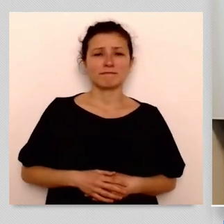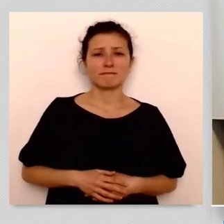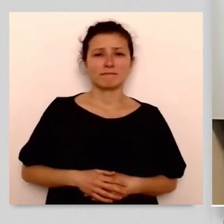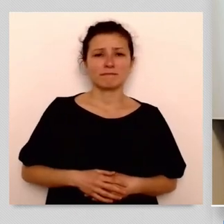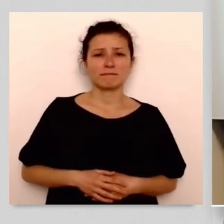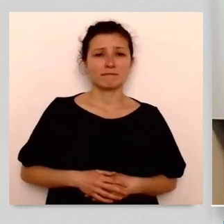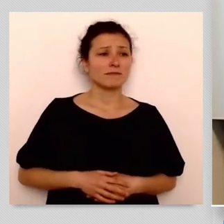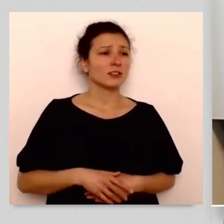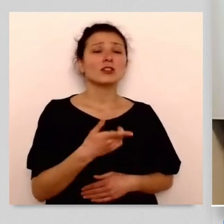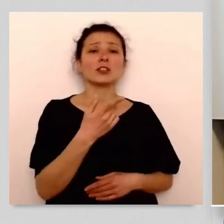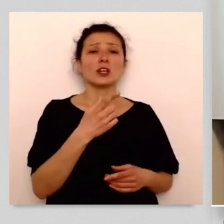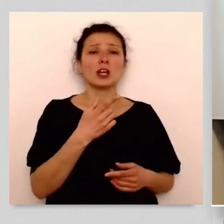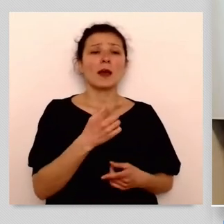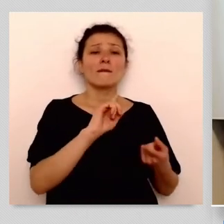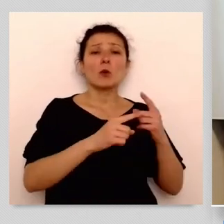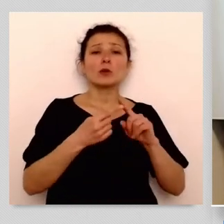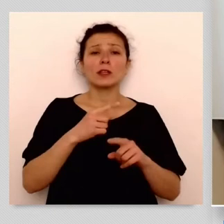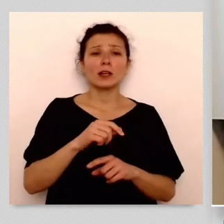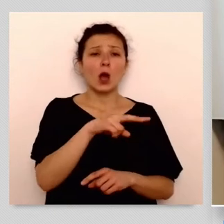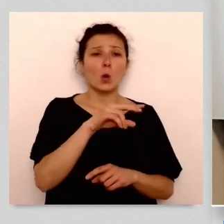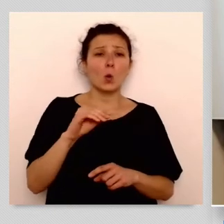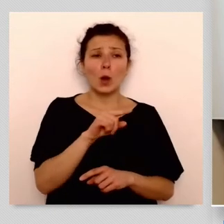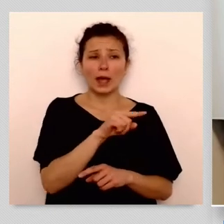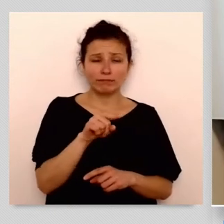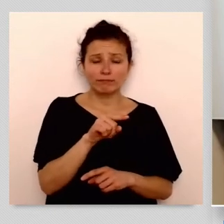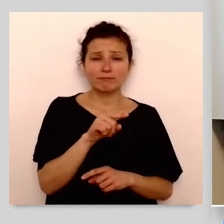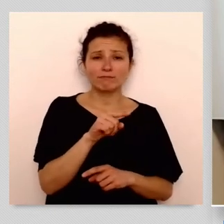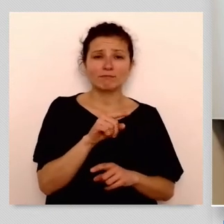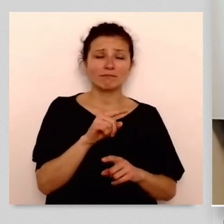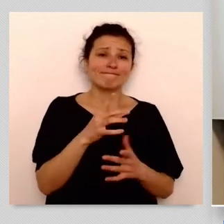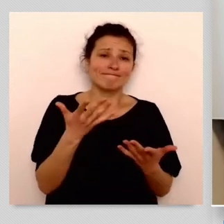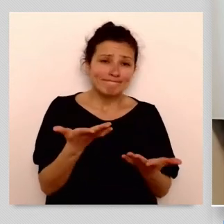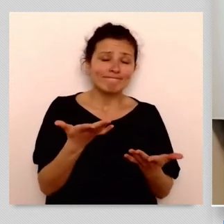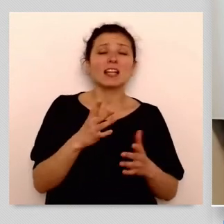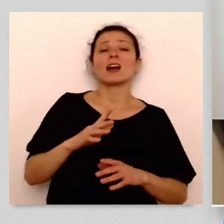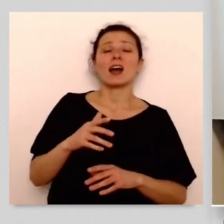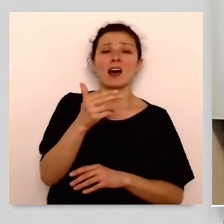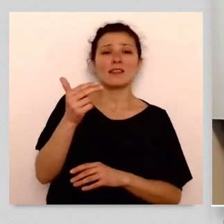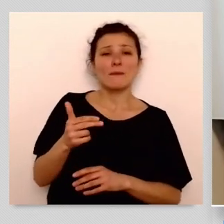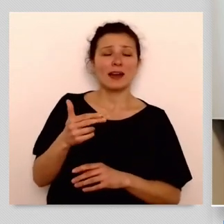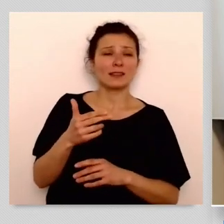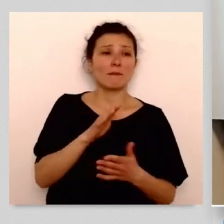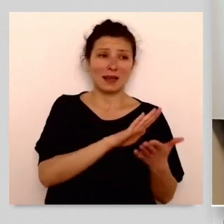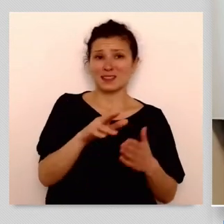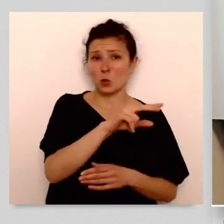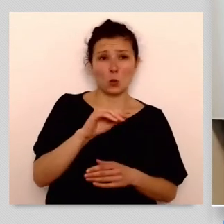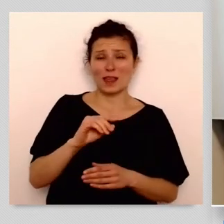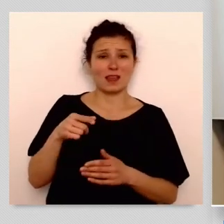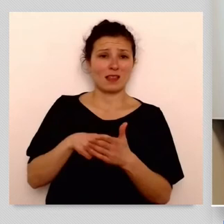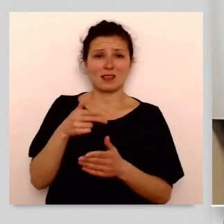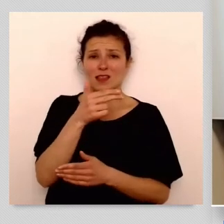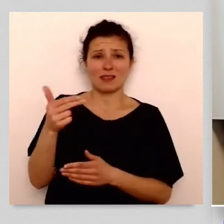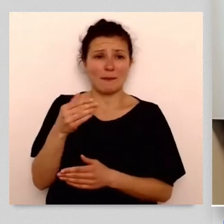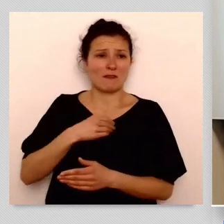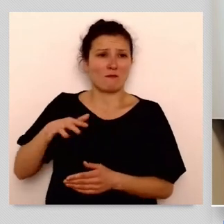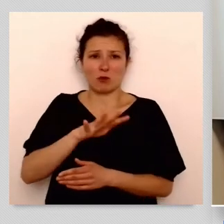polityki Unii Europejskiej, to niestety te tematy dalej w Polsce nie byłyby tak